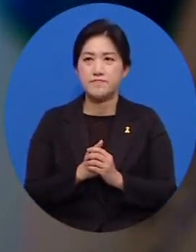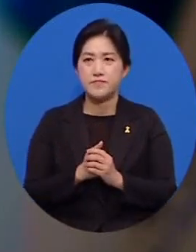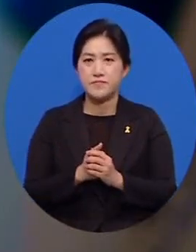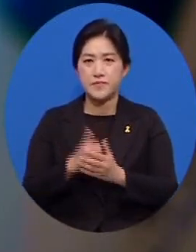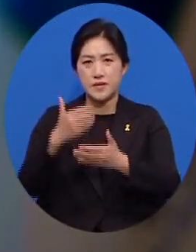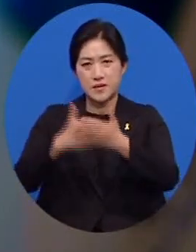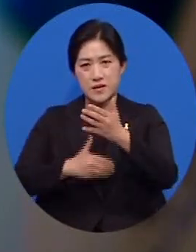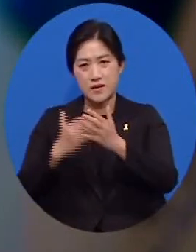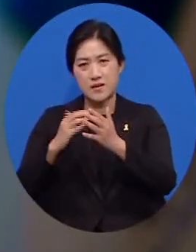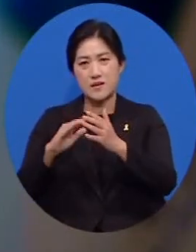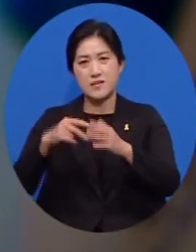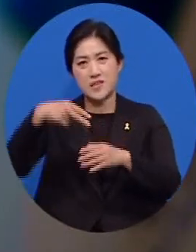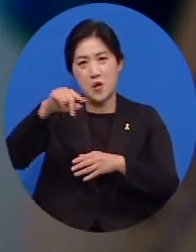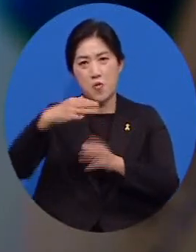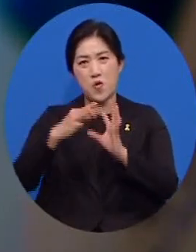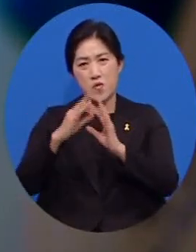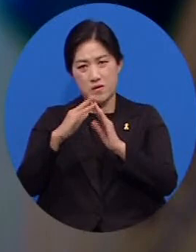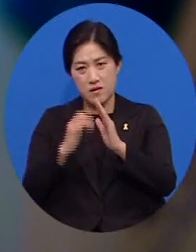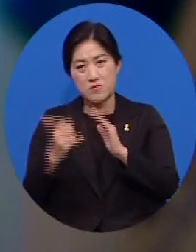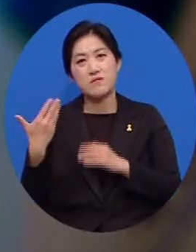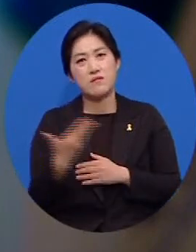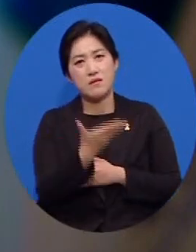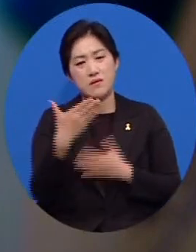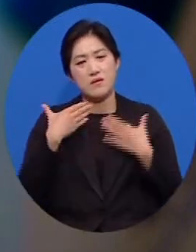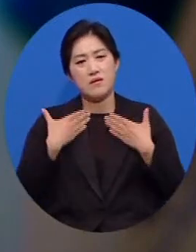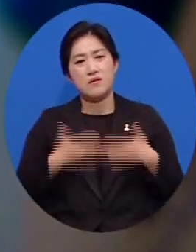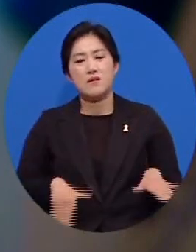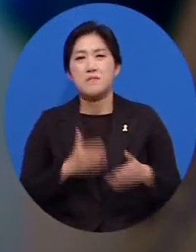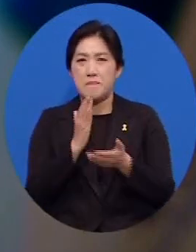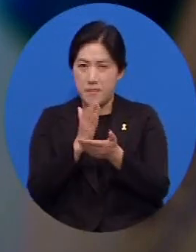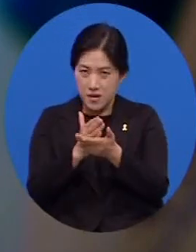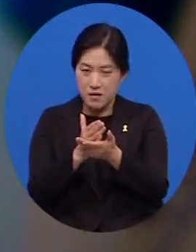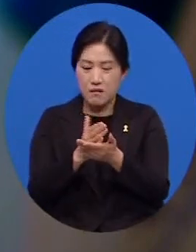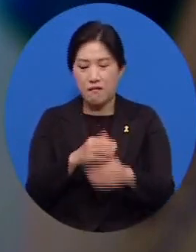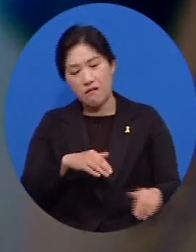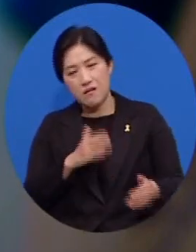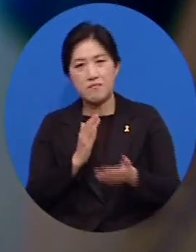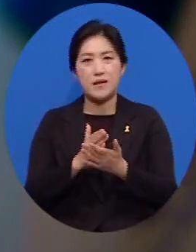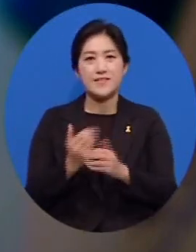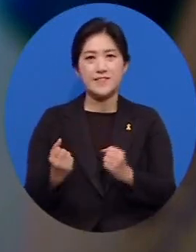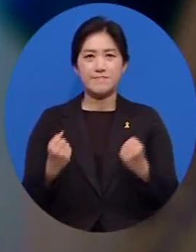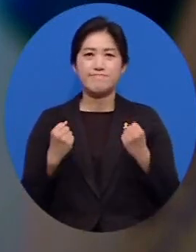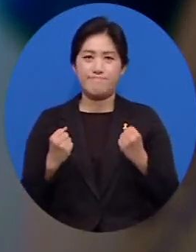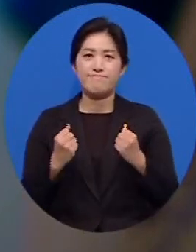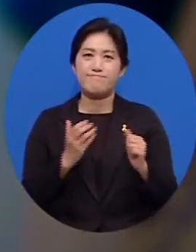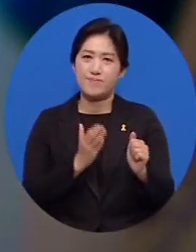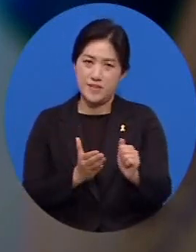유가족 여러분께서도 지치지 마시고 힘내시기 바랍니다.